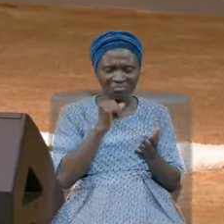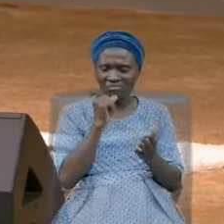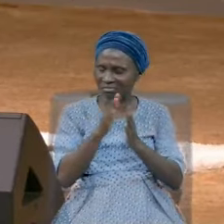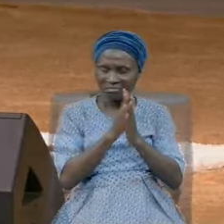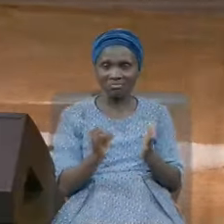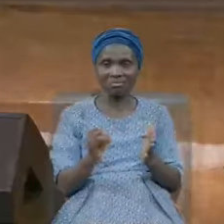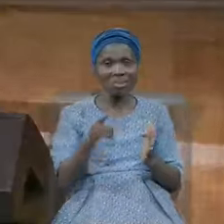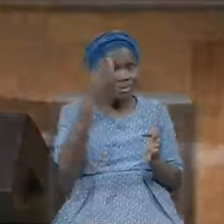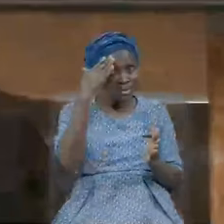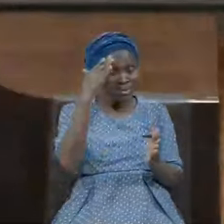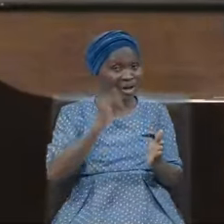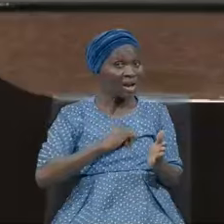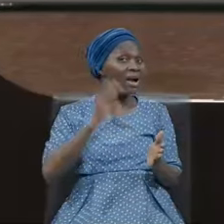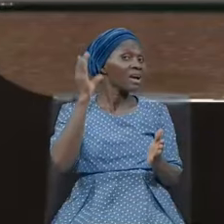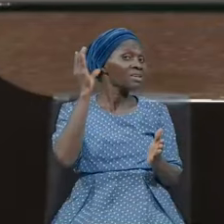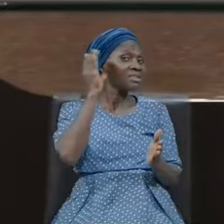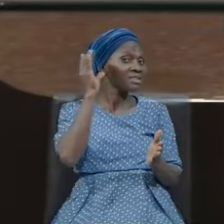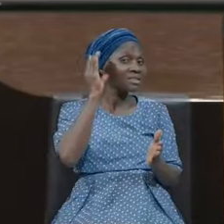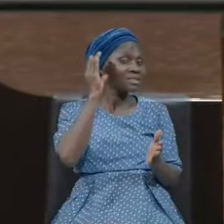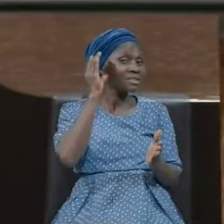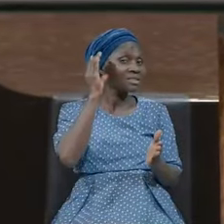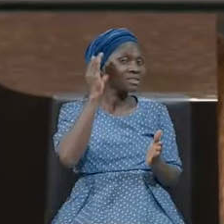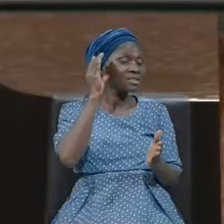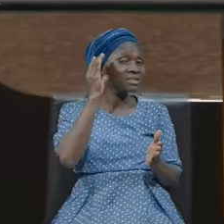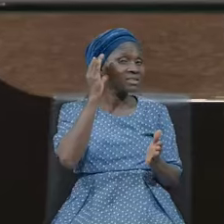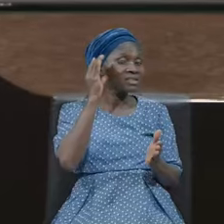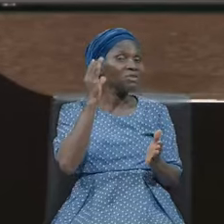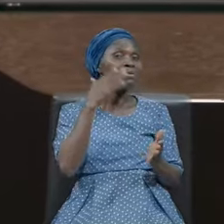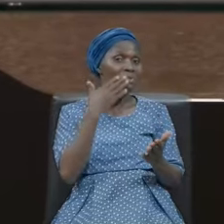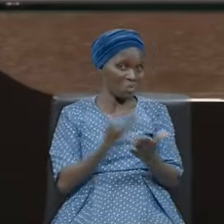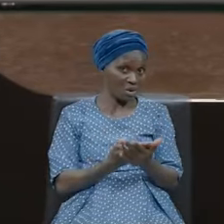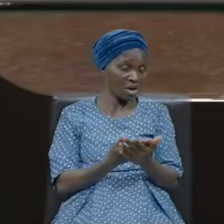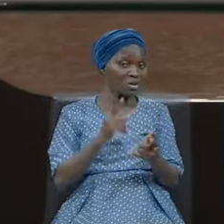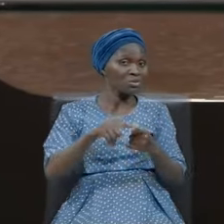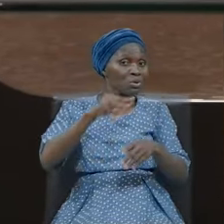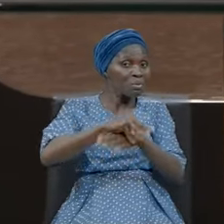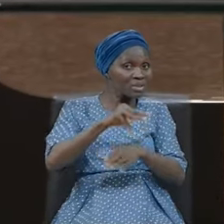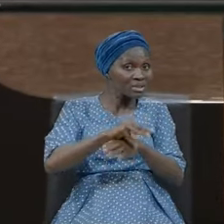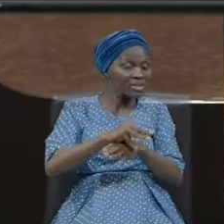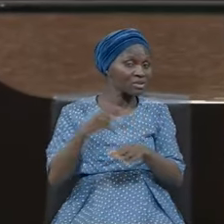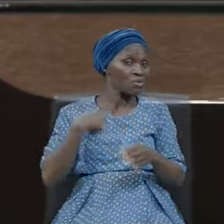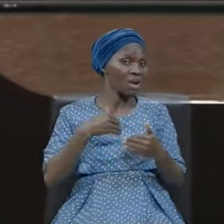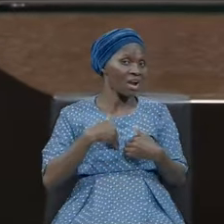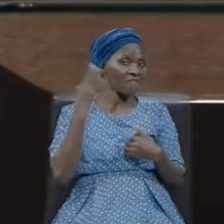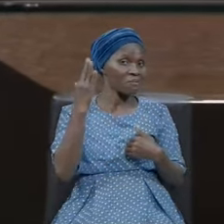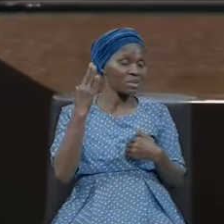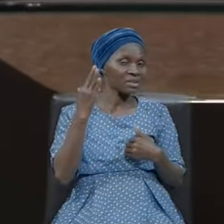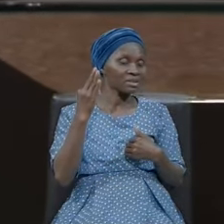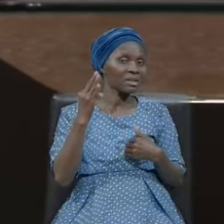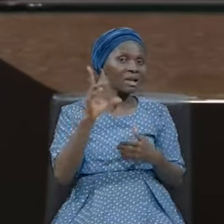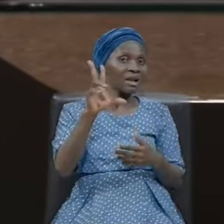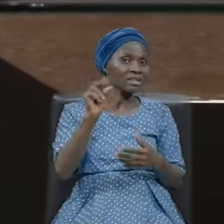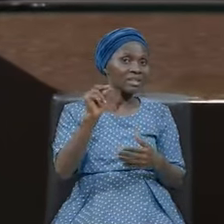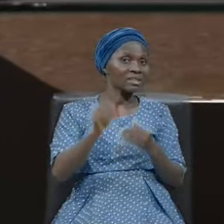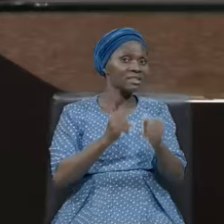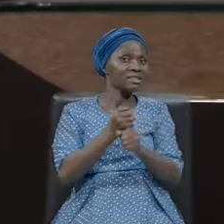Vous voyez, j'entends souvent au message qu'on a prêché 30 ans